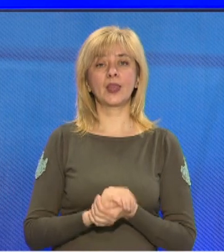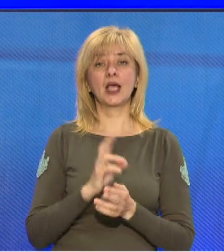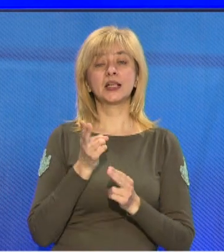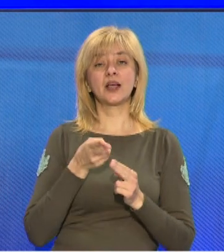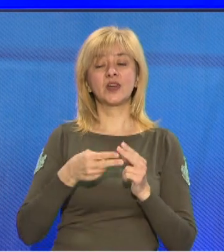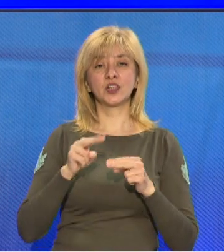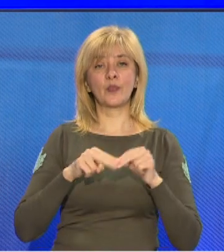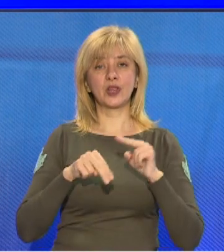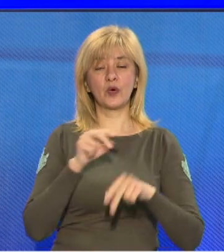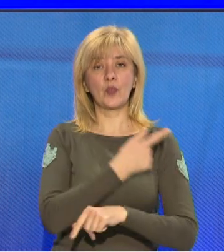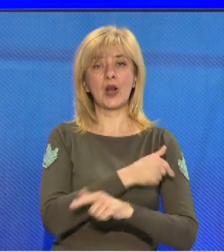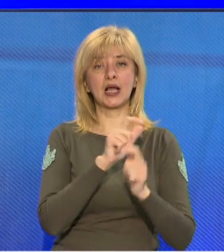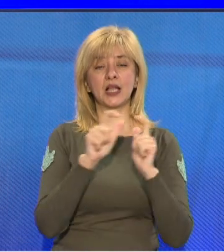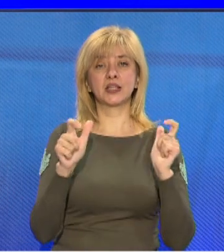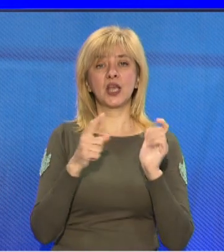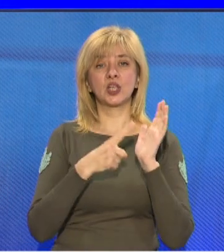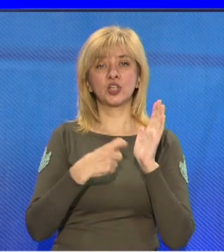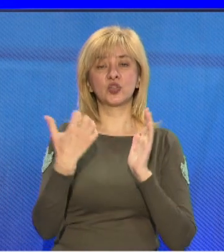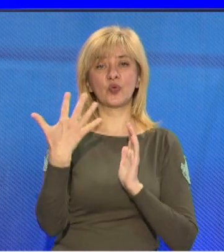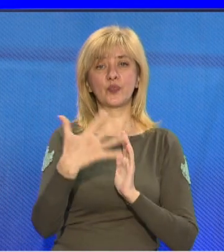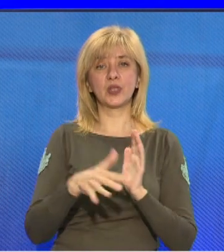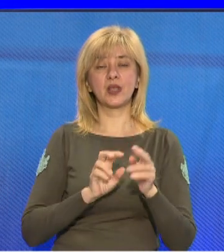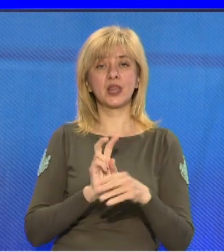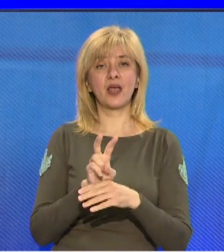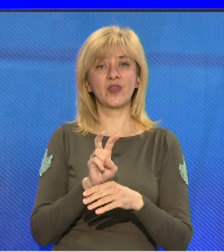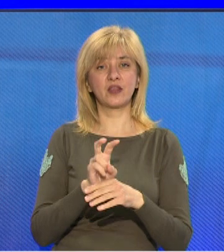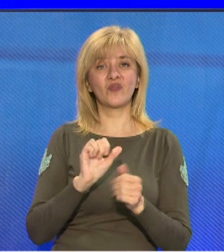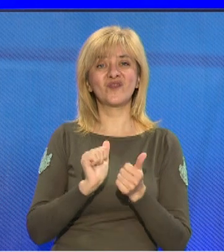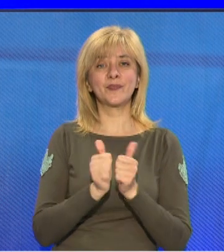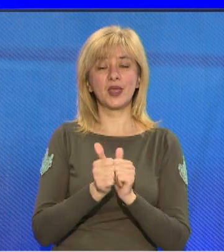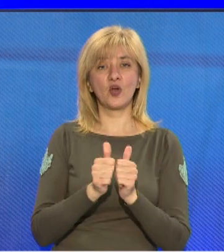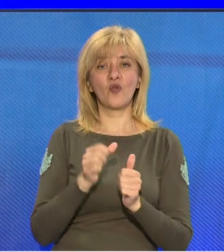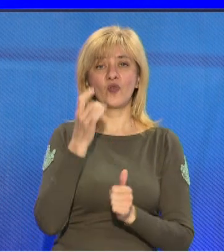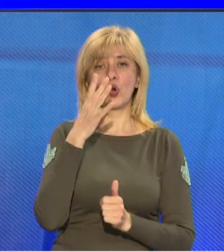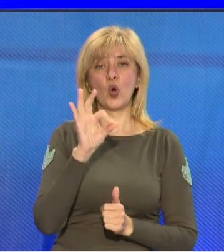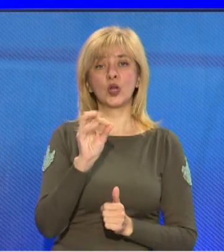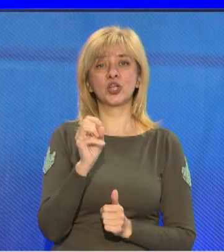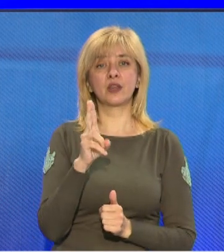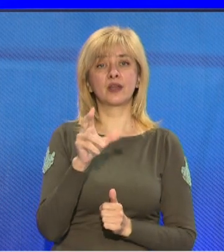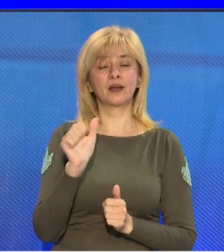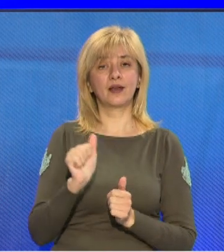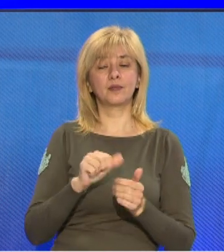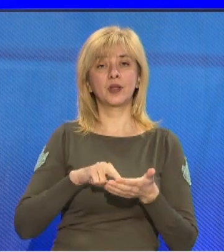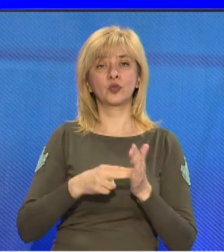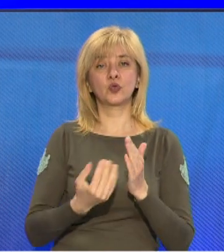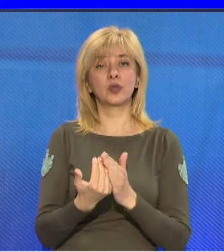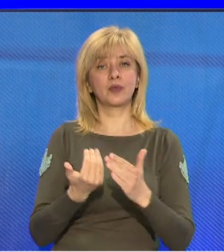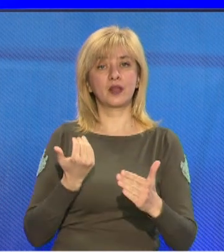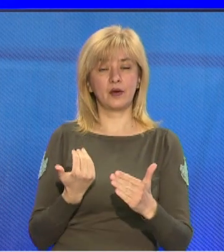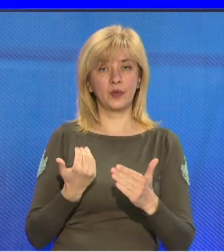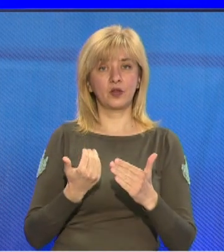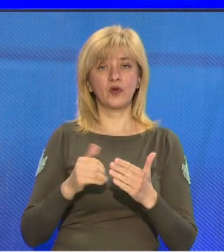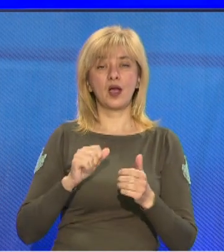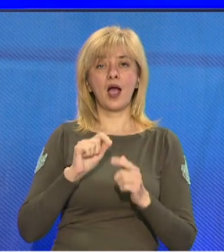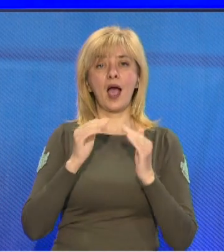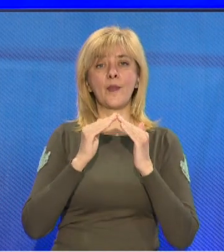Завершить будовництво поликлиники на 650 наведываний у змену у Гродинской Альшанцы плануется дотерминово. Объект